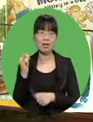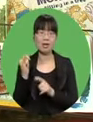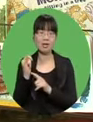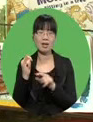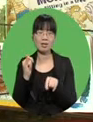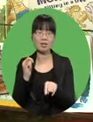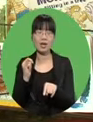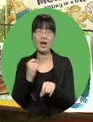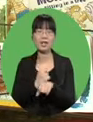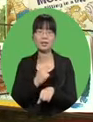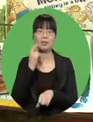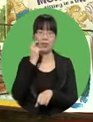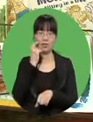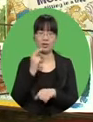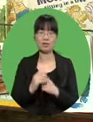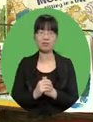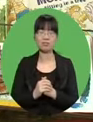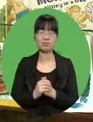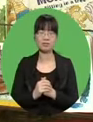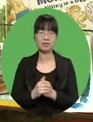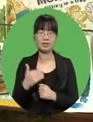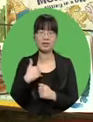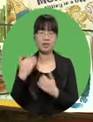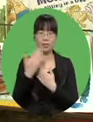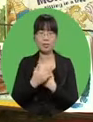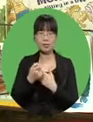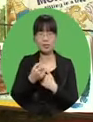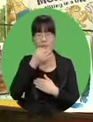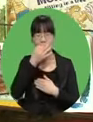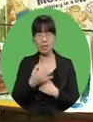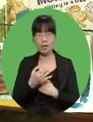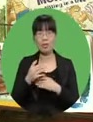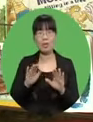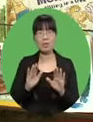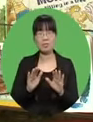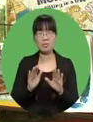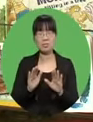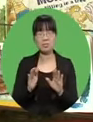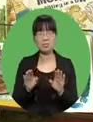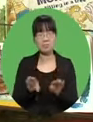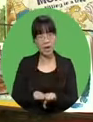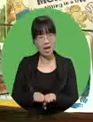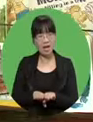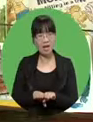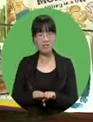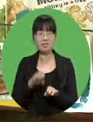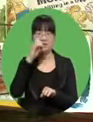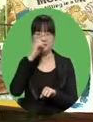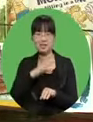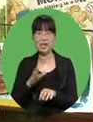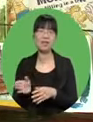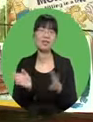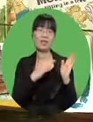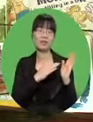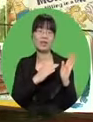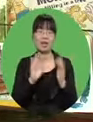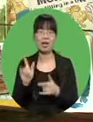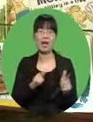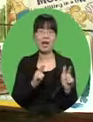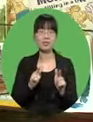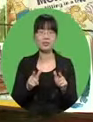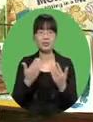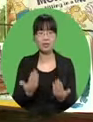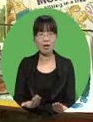엄마들이 그거를 하지를 못해요. 그러니까 내 몸이 좀 힘들면, 아, 그냥 오늘 건널까? 그리고 그냥 넘겨버리는 거예요. 그러면 하루